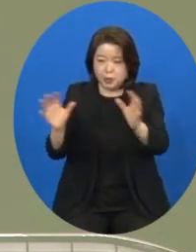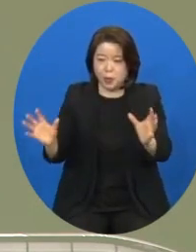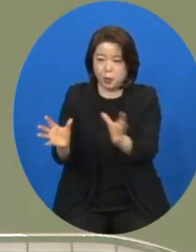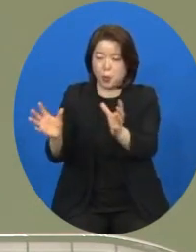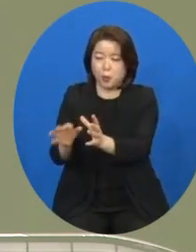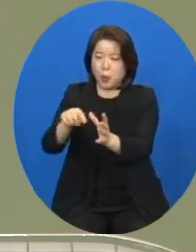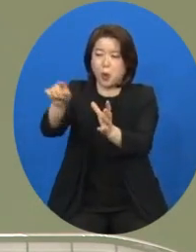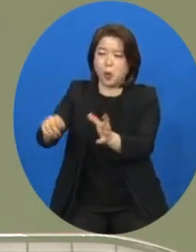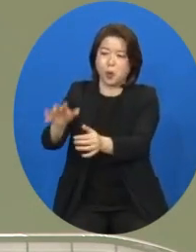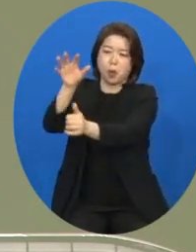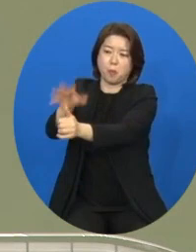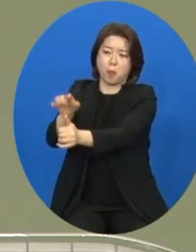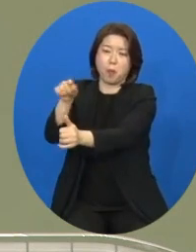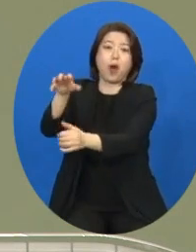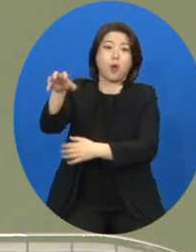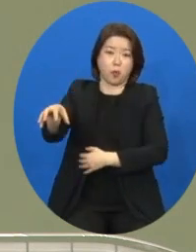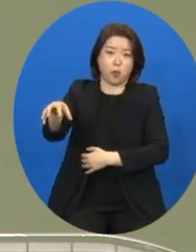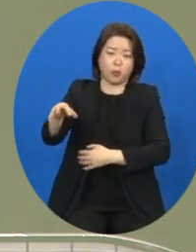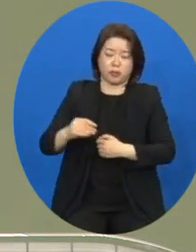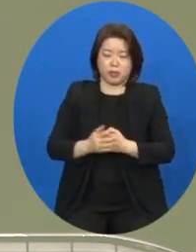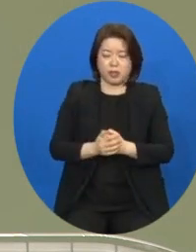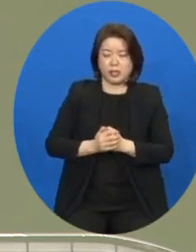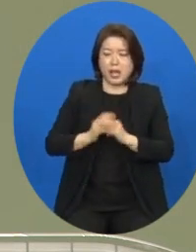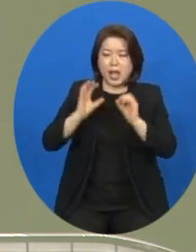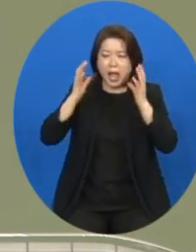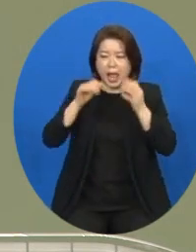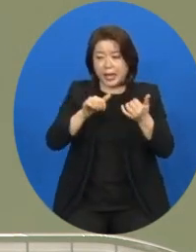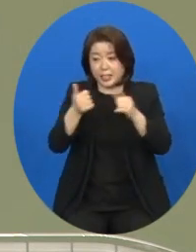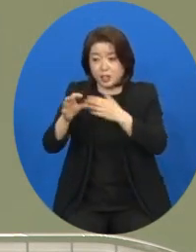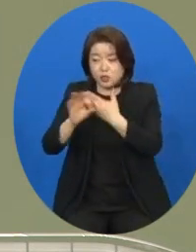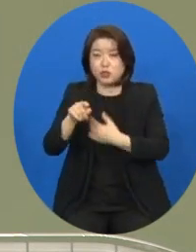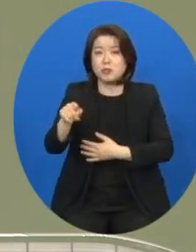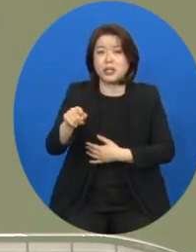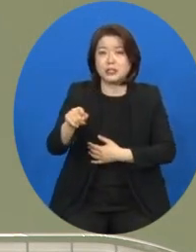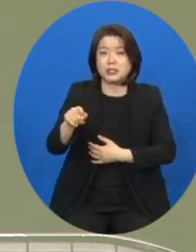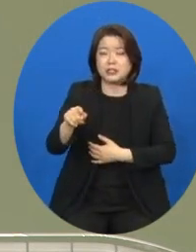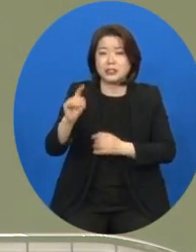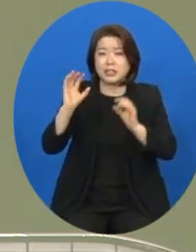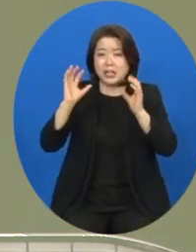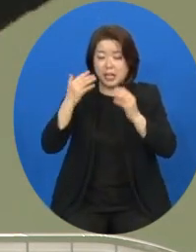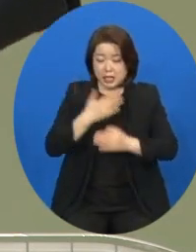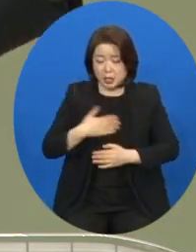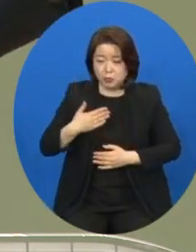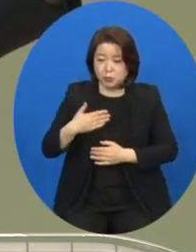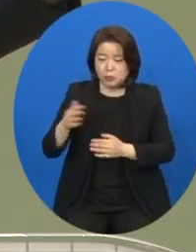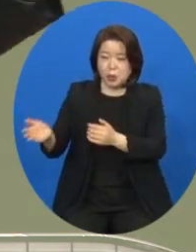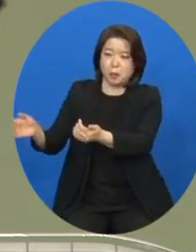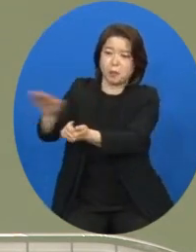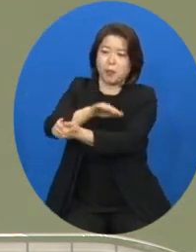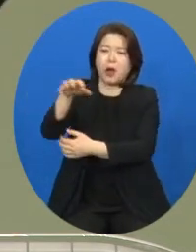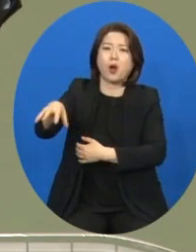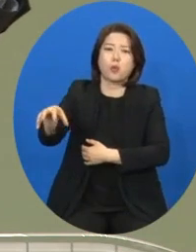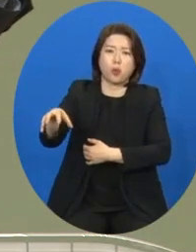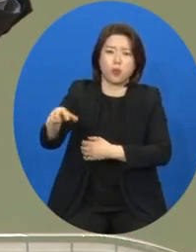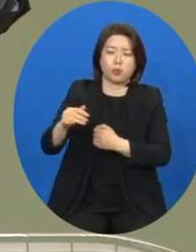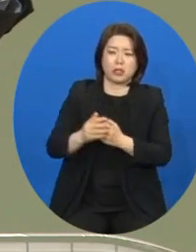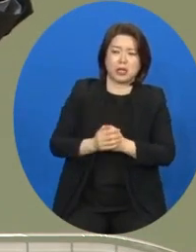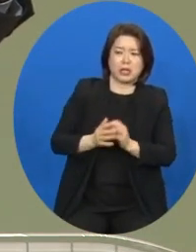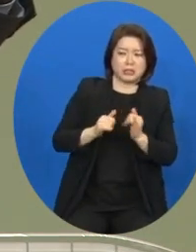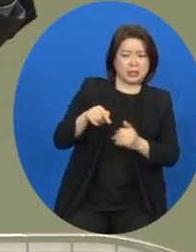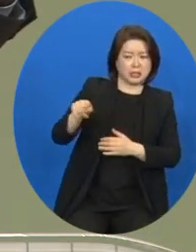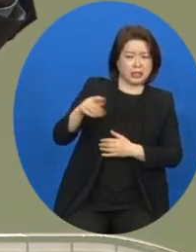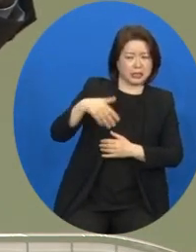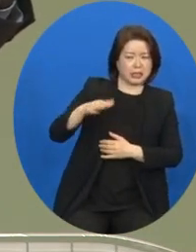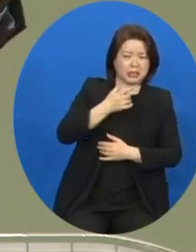놓은 곳 어린 아기들 죽으면 그 아기들 시신 묻는 곳, 사람들 가고 싶어 하지